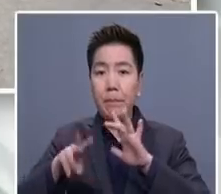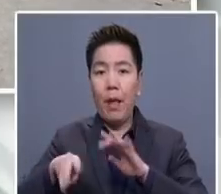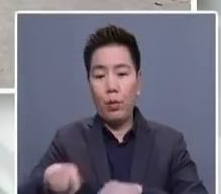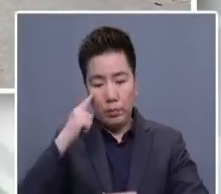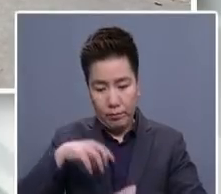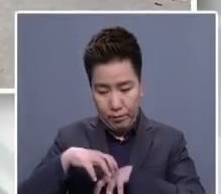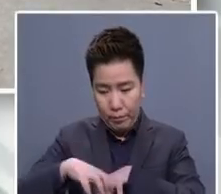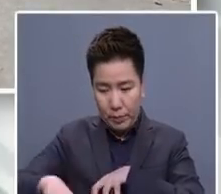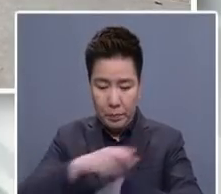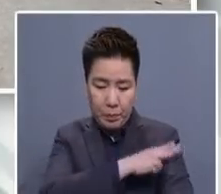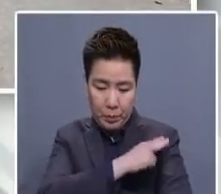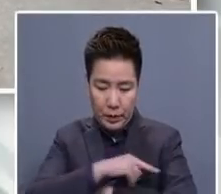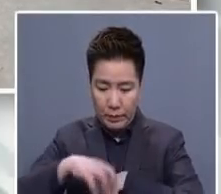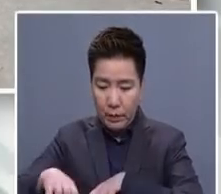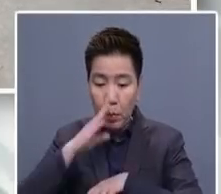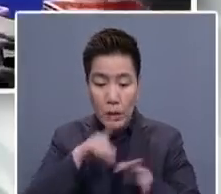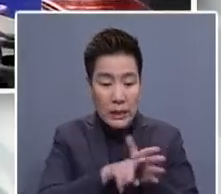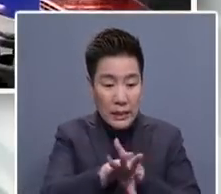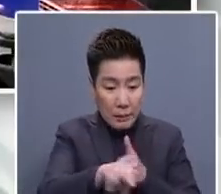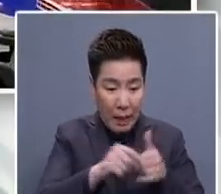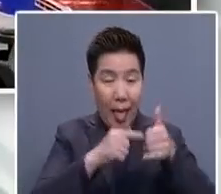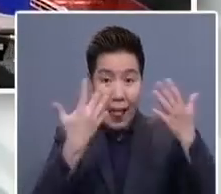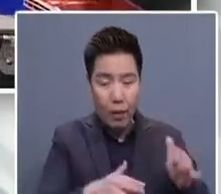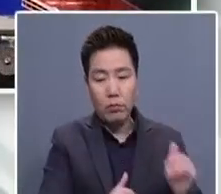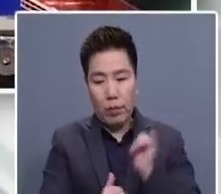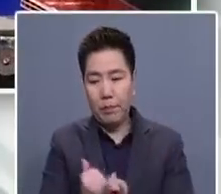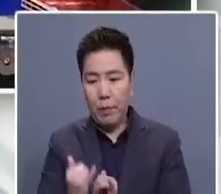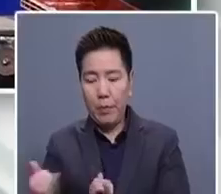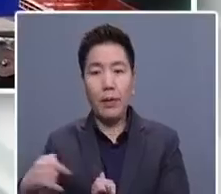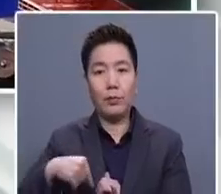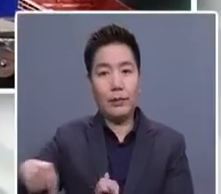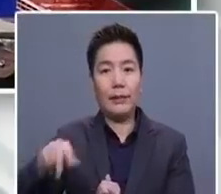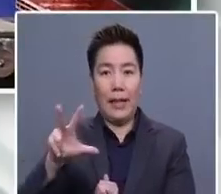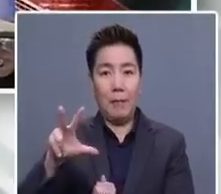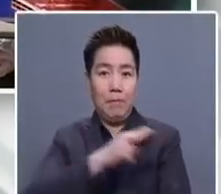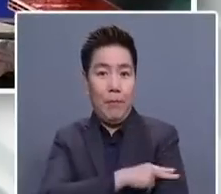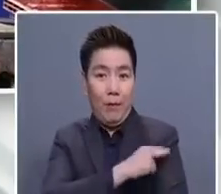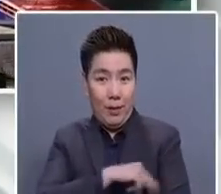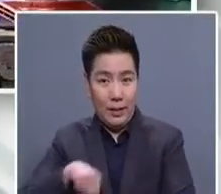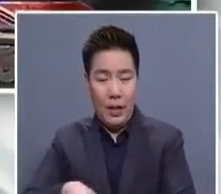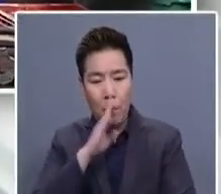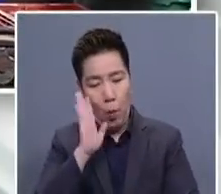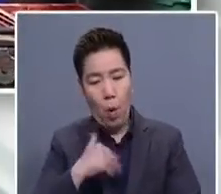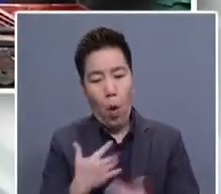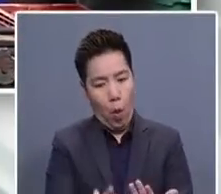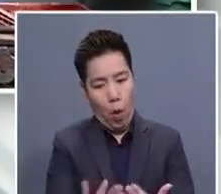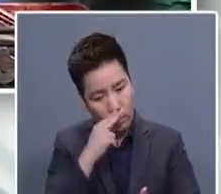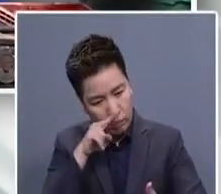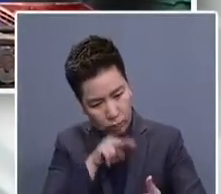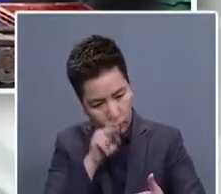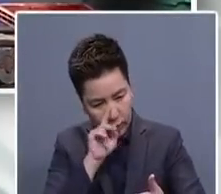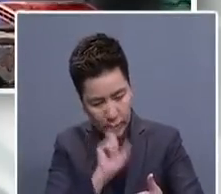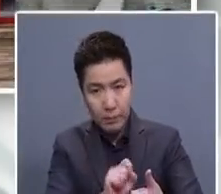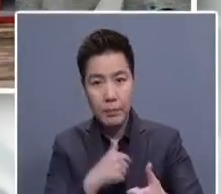ดูแลสำหรับคนที่ติดเชื้อแล้วสำหรับคนที่สังเกตอาการเนี่ยเราก็มีสิ่งที่เรียกว่